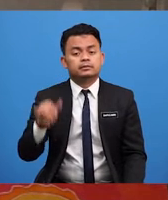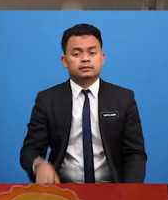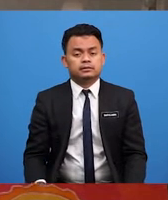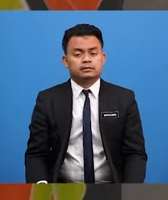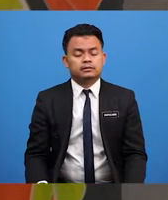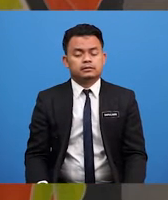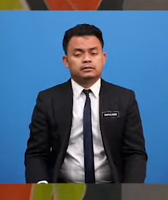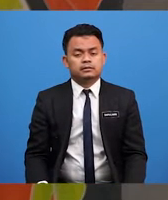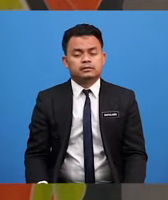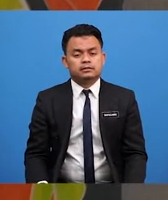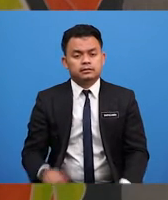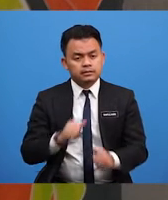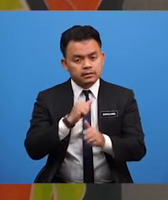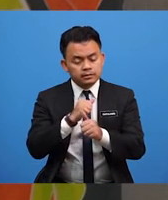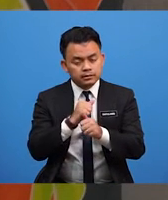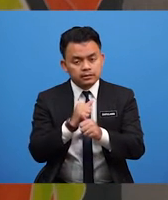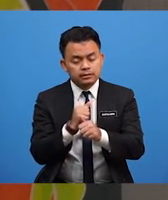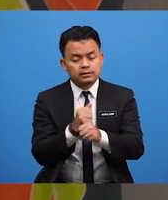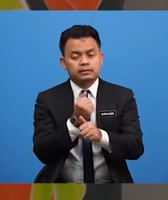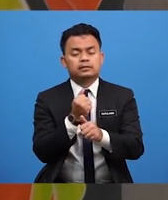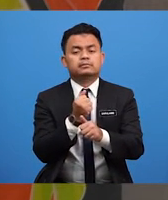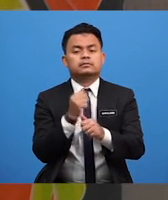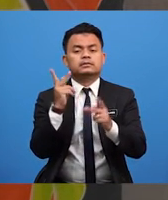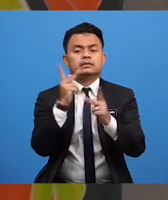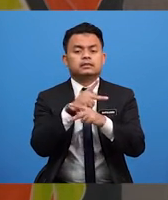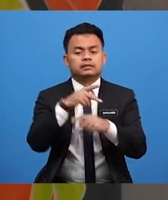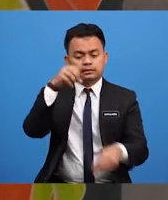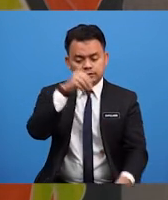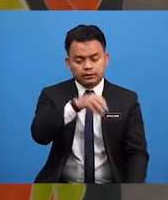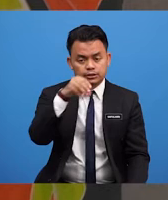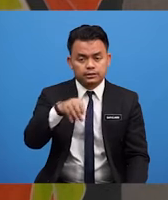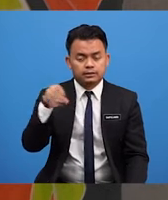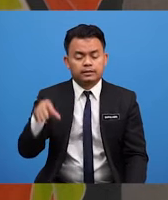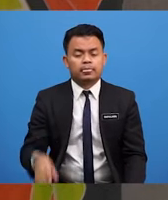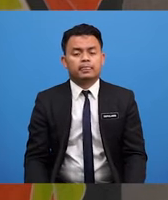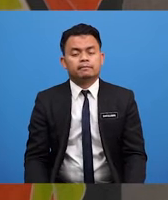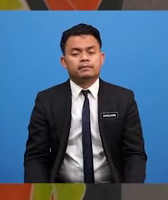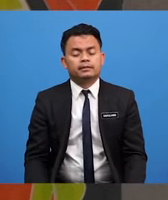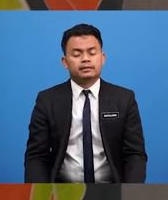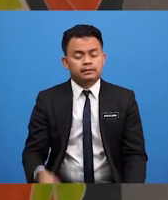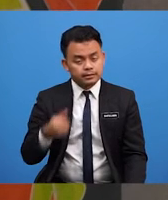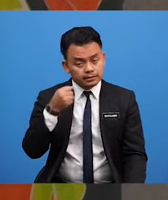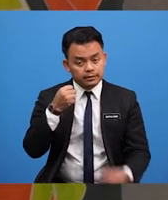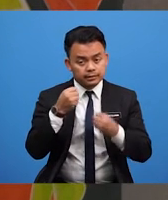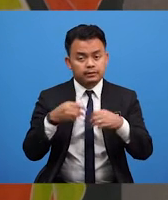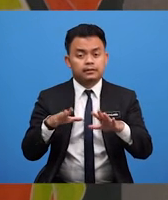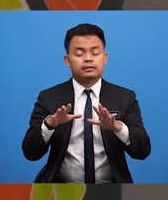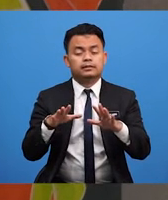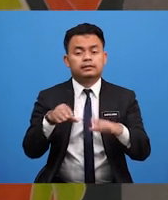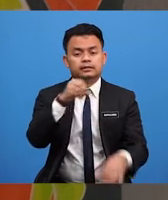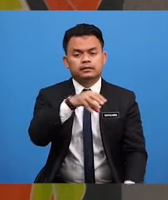renjisan. Seterusnya, setelah merenjis blok tersebut, teratkan blok ke